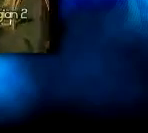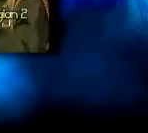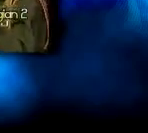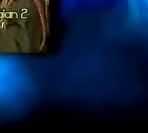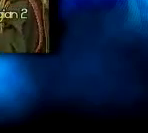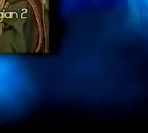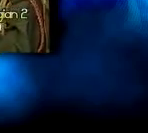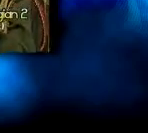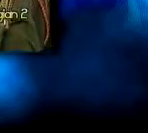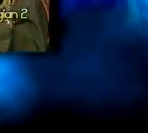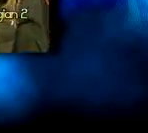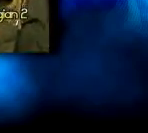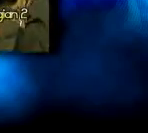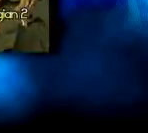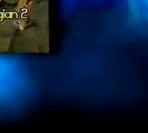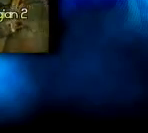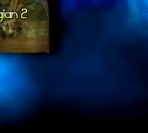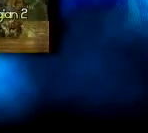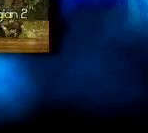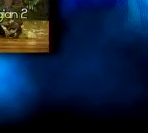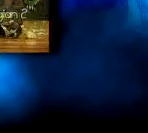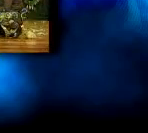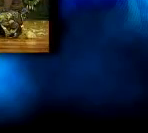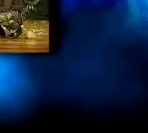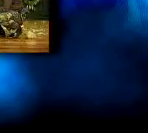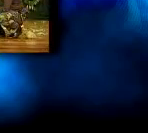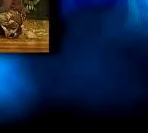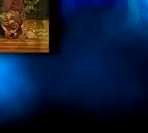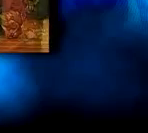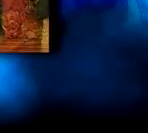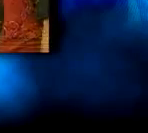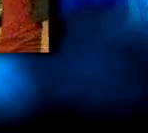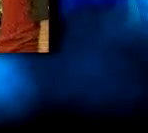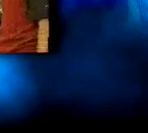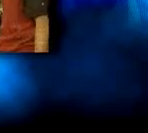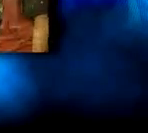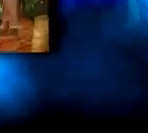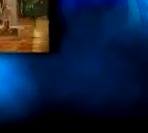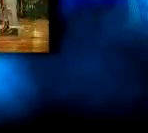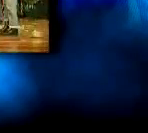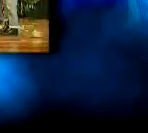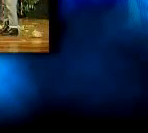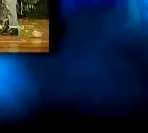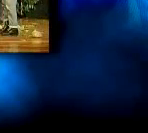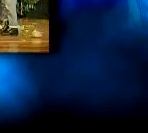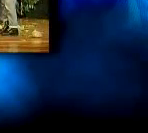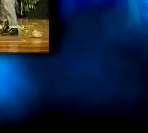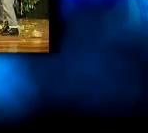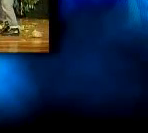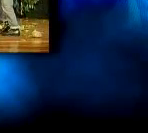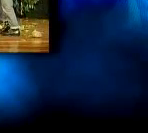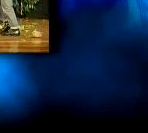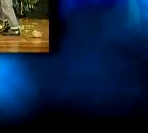kok tidak tahu. Benar nih kau. Bagaimana kalau bukan gua yang kau simak? Kami kesesat.